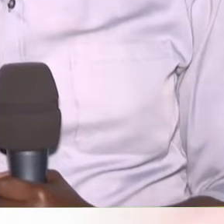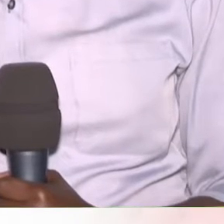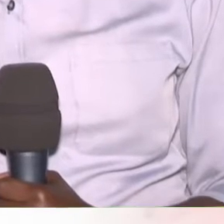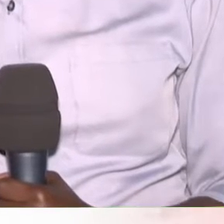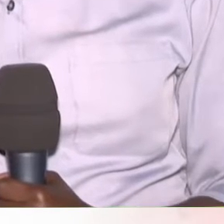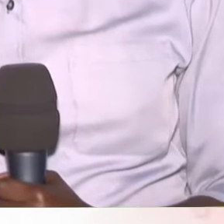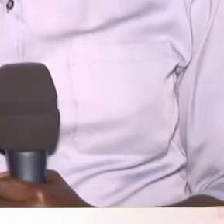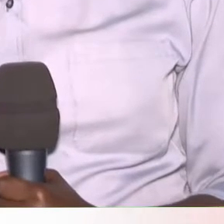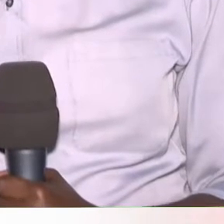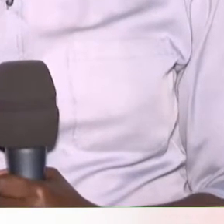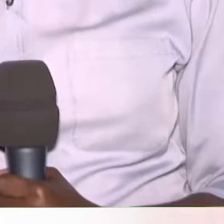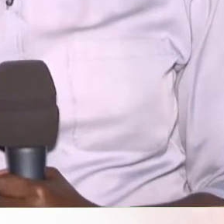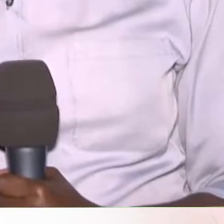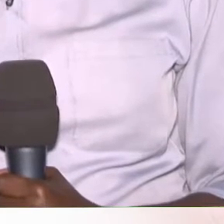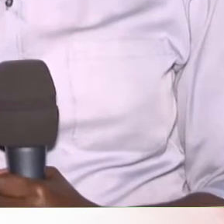Matungu?